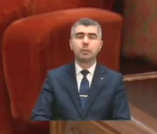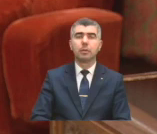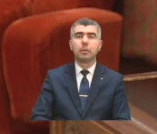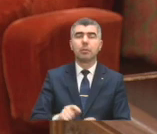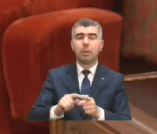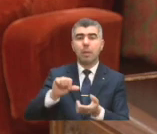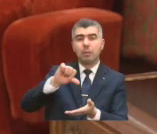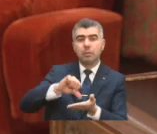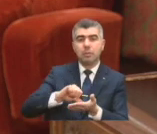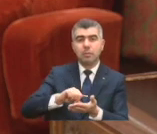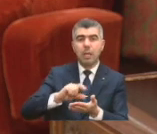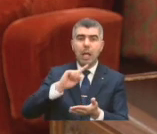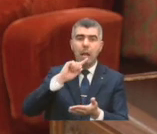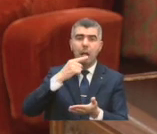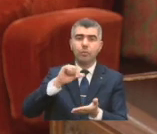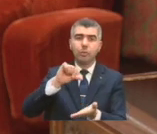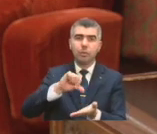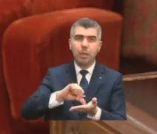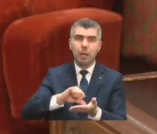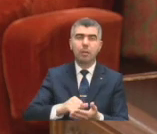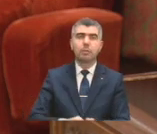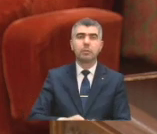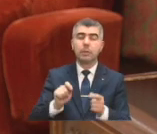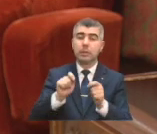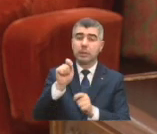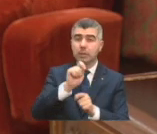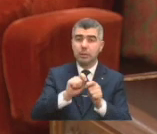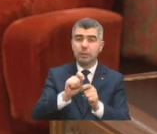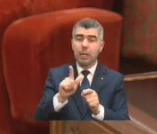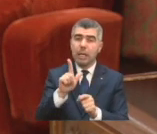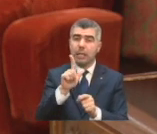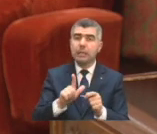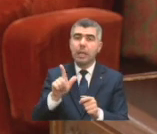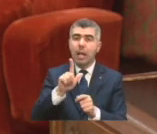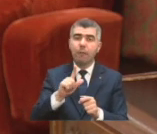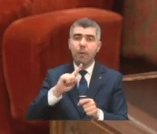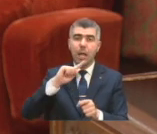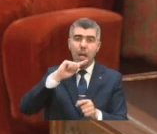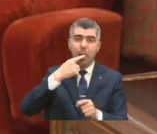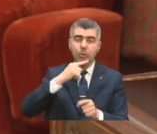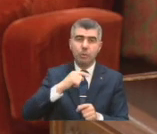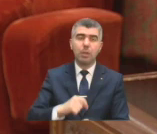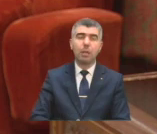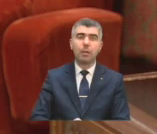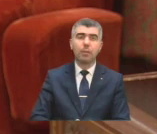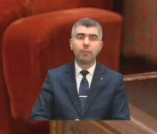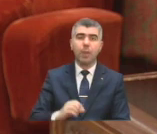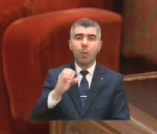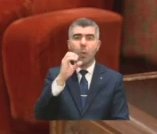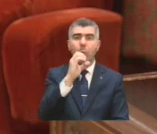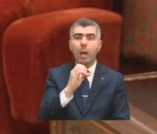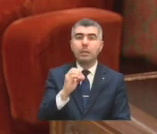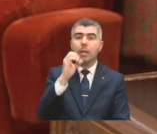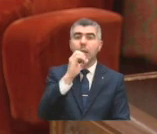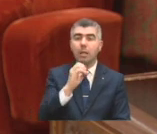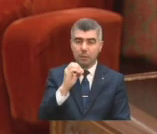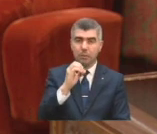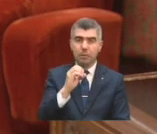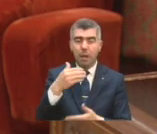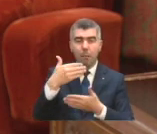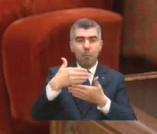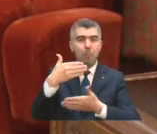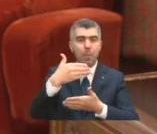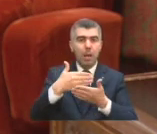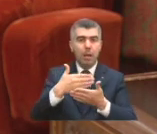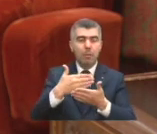قضاء الأسرة بالرشيدية، تهيئة محكمة الاستئناف بالرشيدية، ثم على مستوى الدائرة القضائية بورزازات، مشروع بناء محكمة الاستئناف بورزازات،